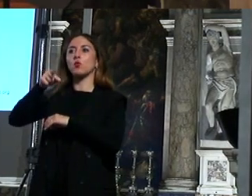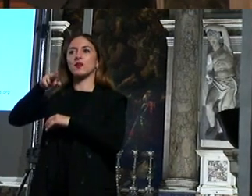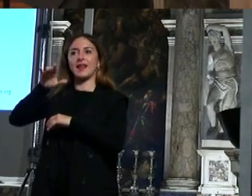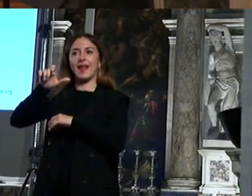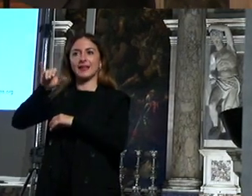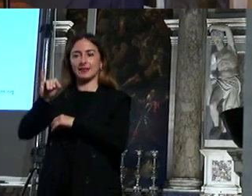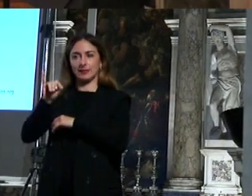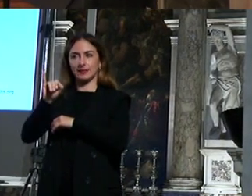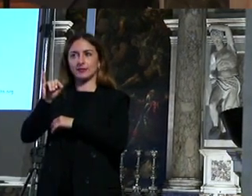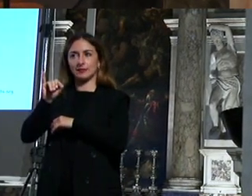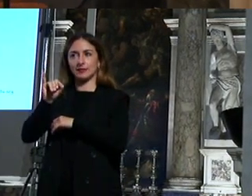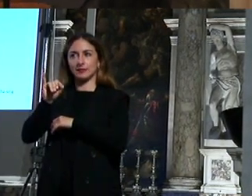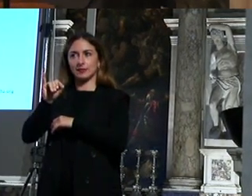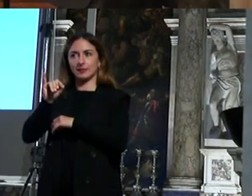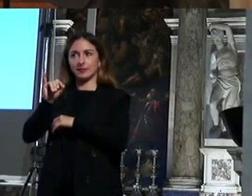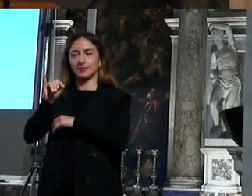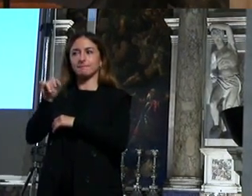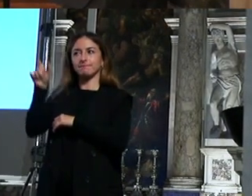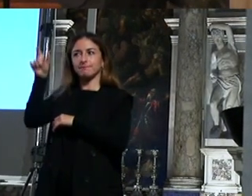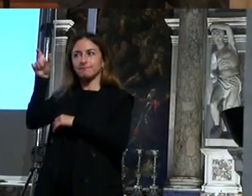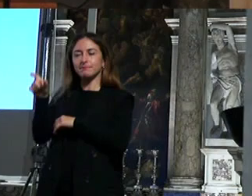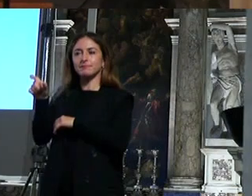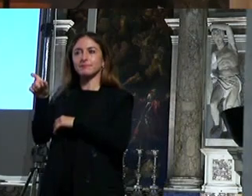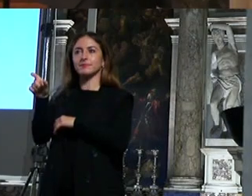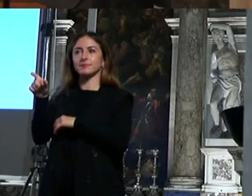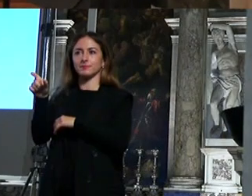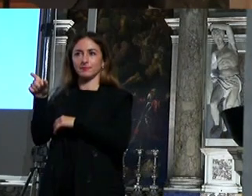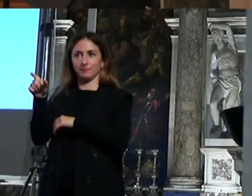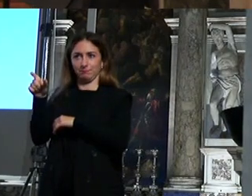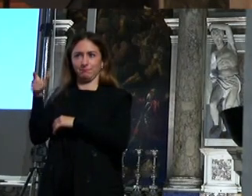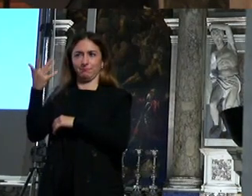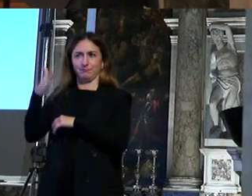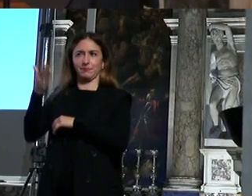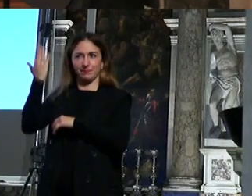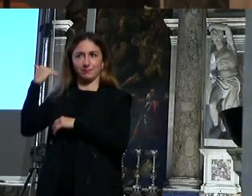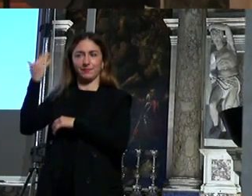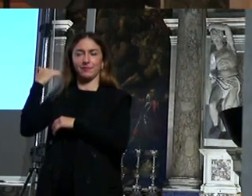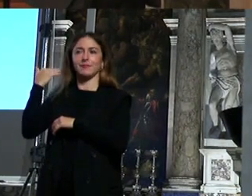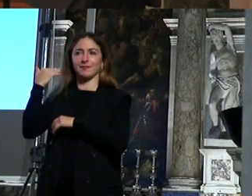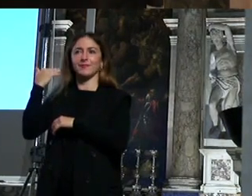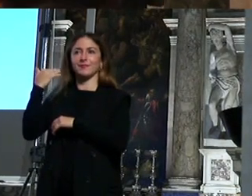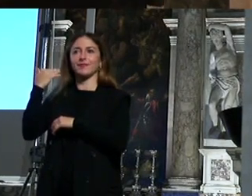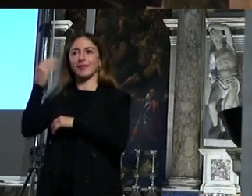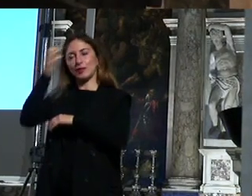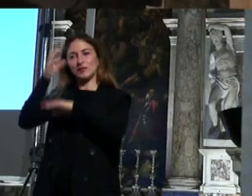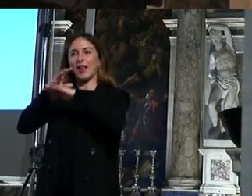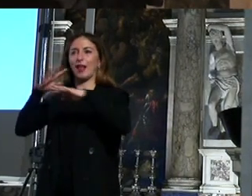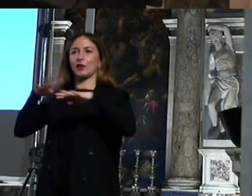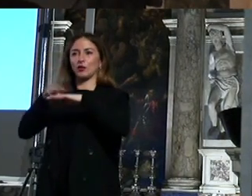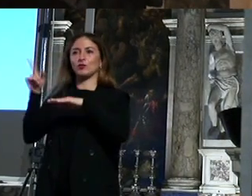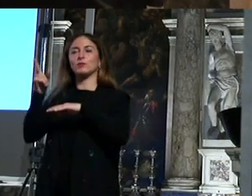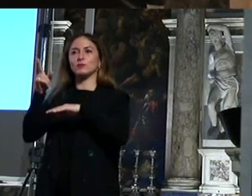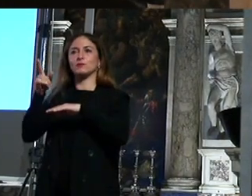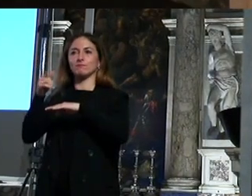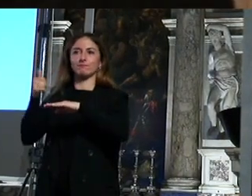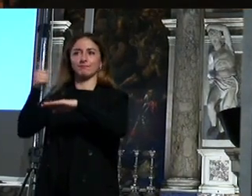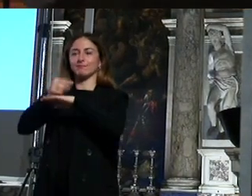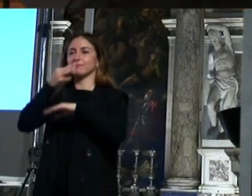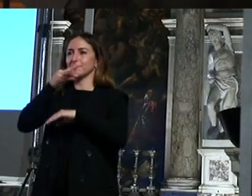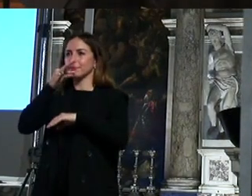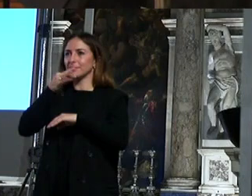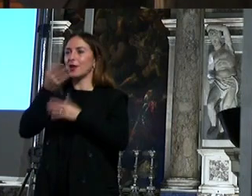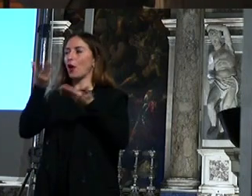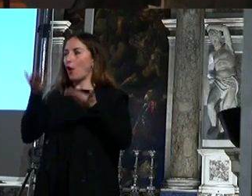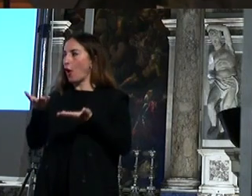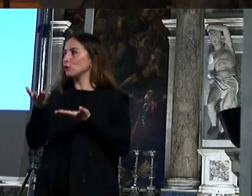quale spesso abbiamo aperto le edizioni precedenti di Incroci di Civiltà in quanto rettore di Ca' Foscari. Oggi è nella